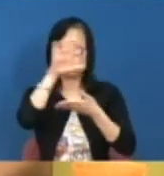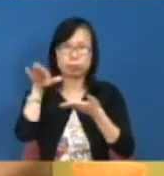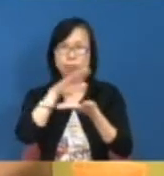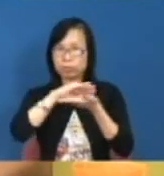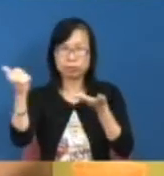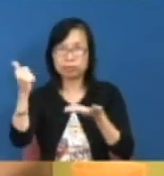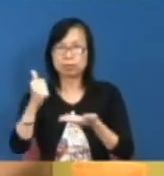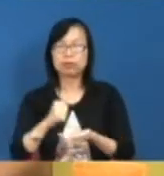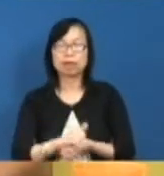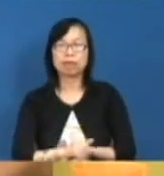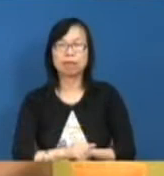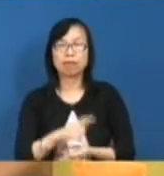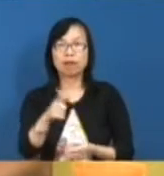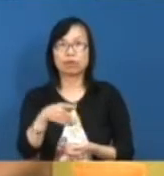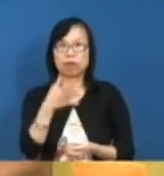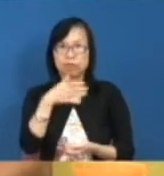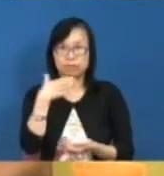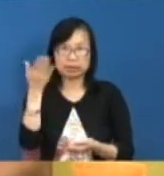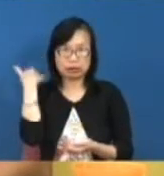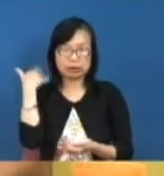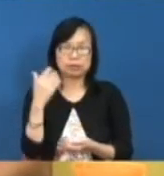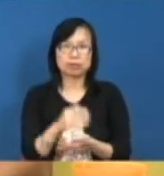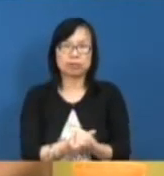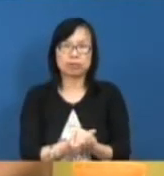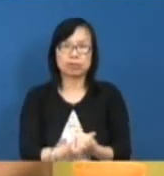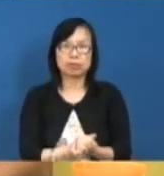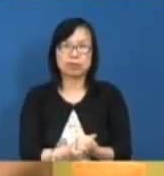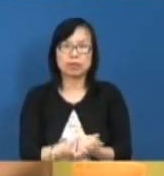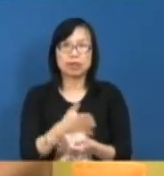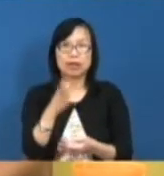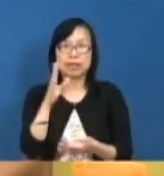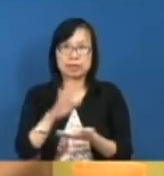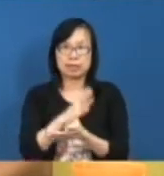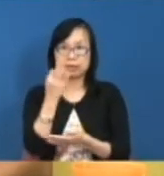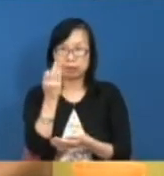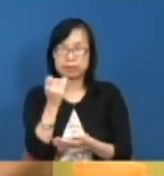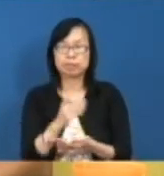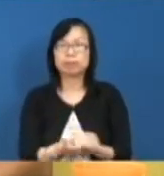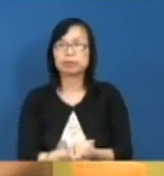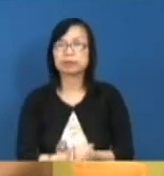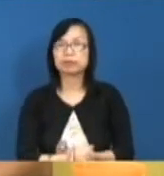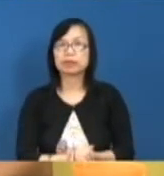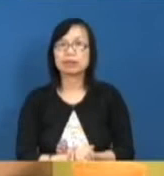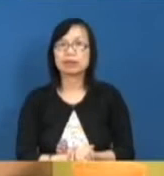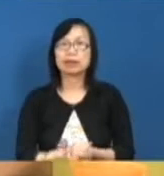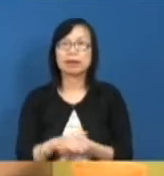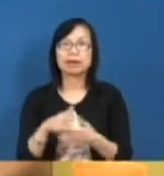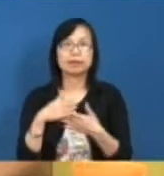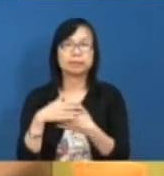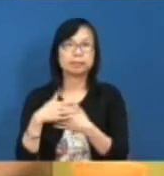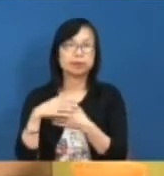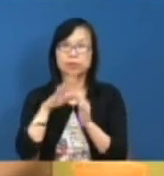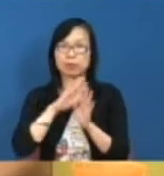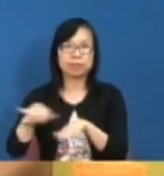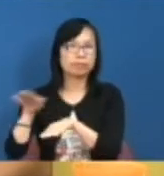～所以咧，佢就淨係講後30嘅啫，就1981到2011啦嚇。咁啊，呢個題外話啦，係咪？即係咁，